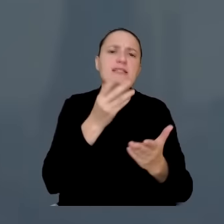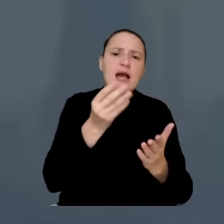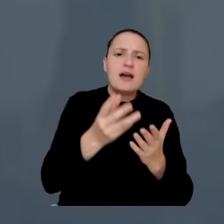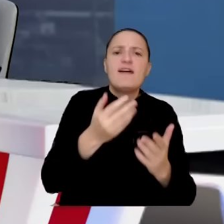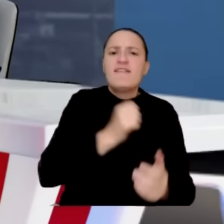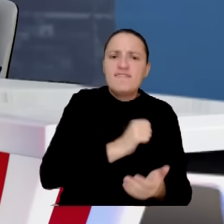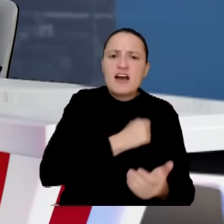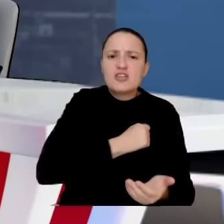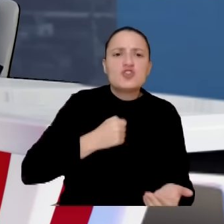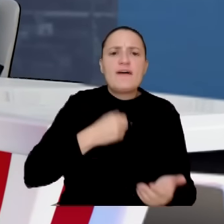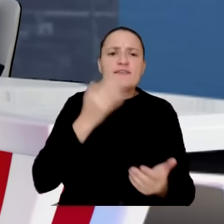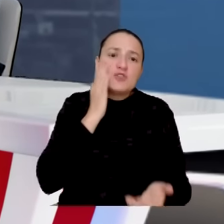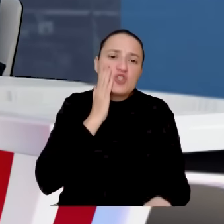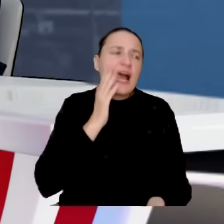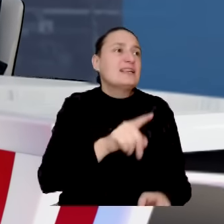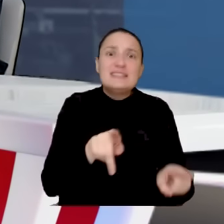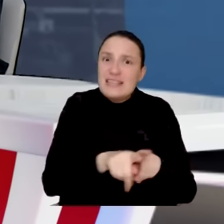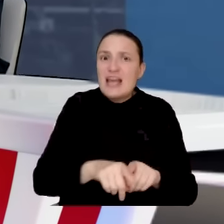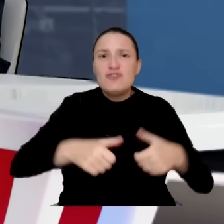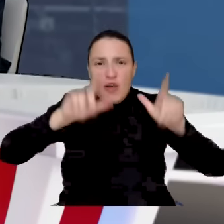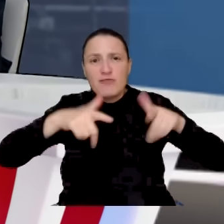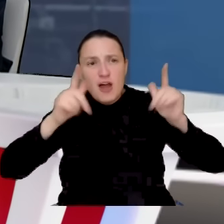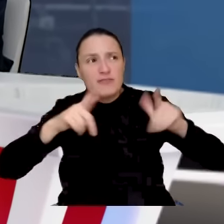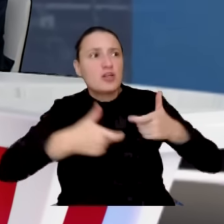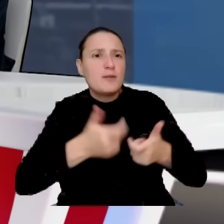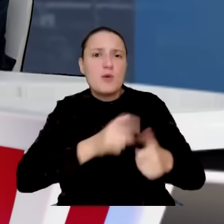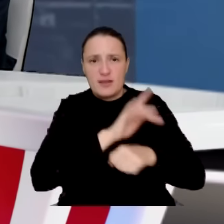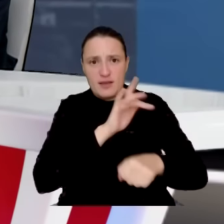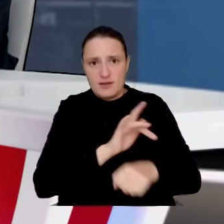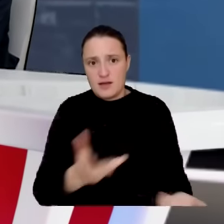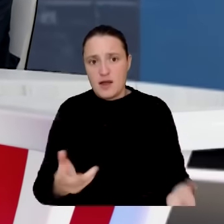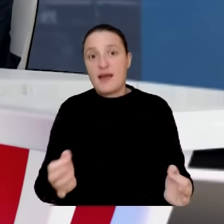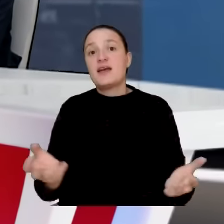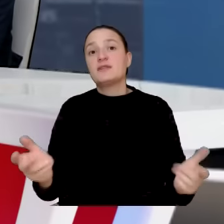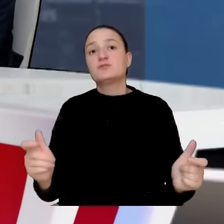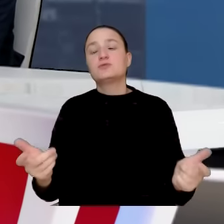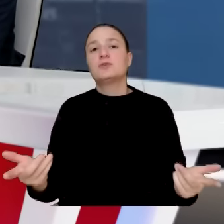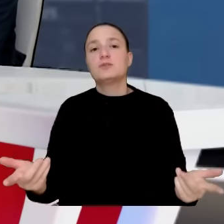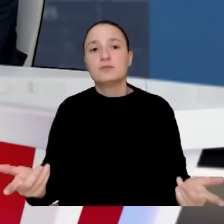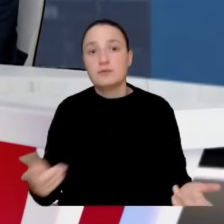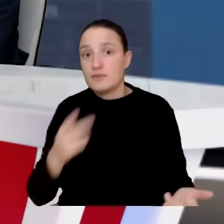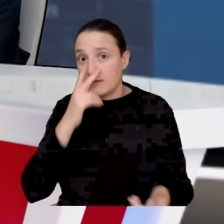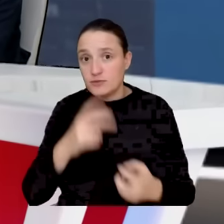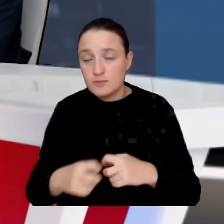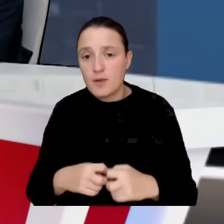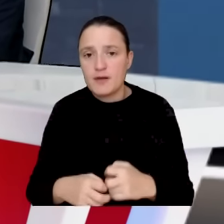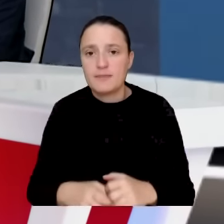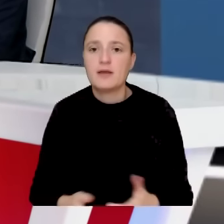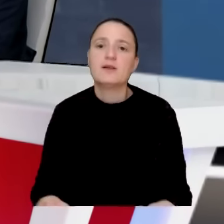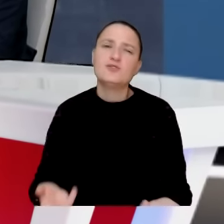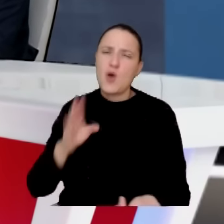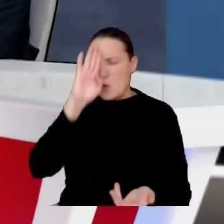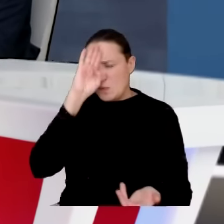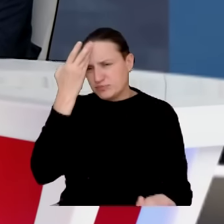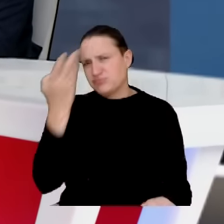mieszkają i sama też występowała w tych swoich filmikach No a teraz nie widzi w tym problemu nieszczerość